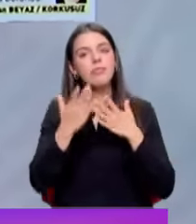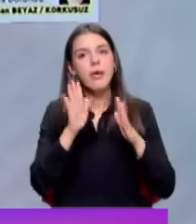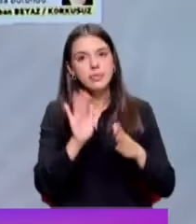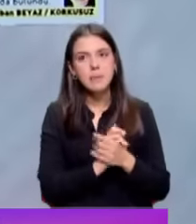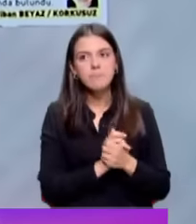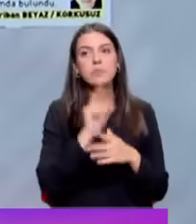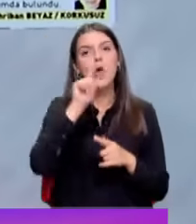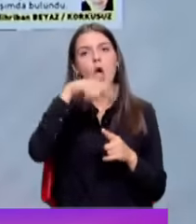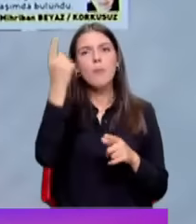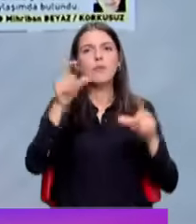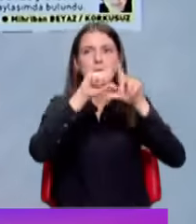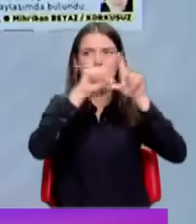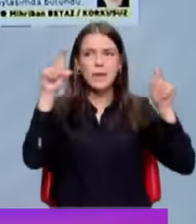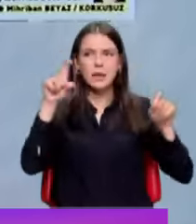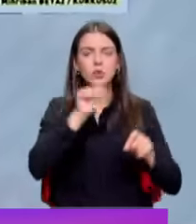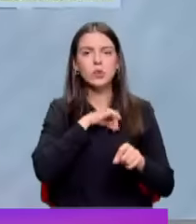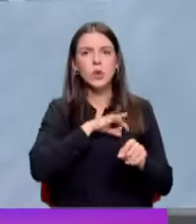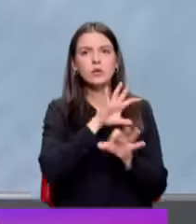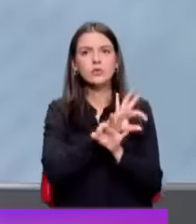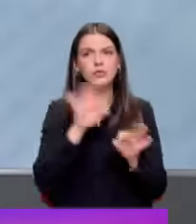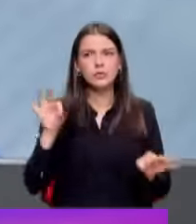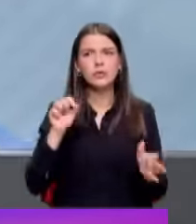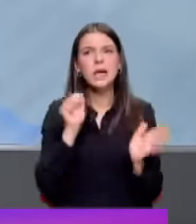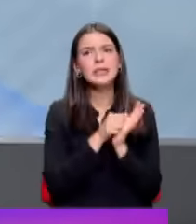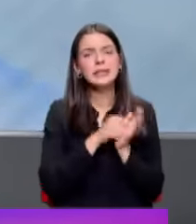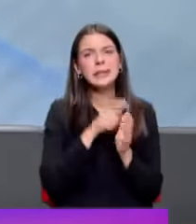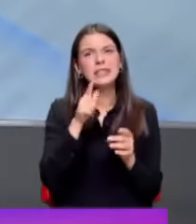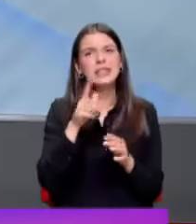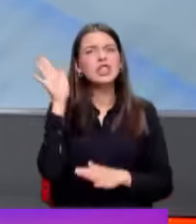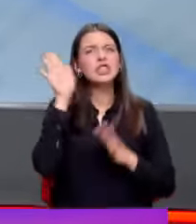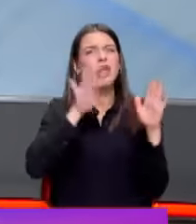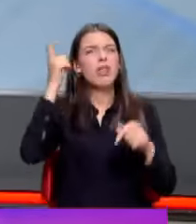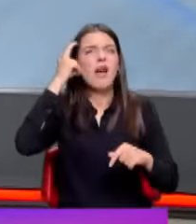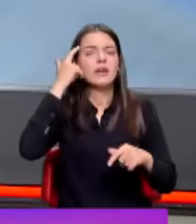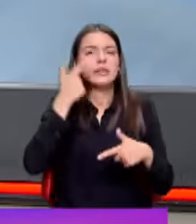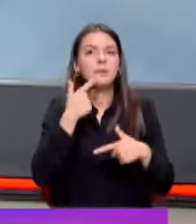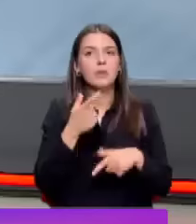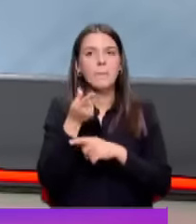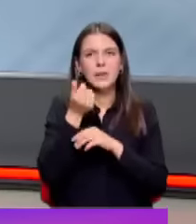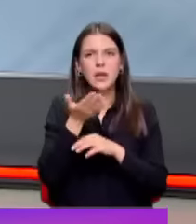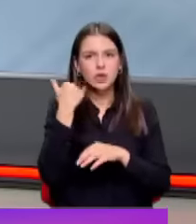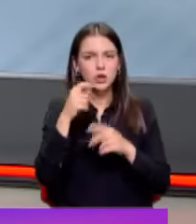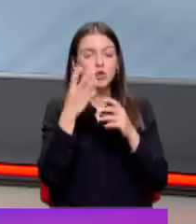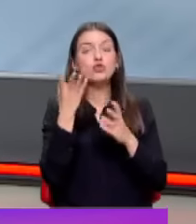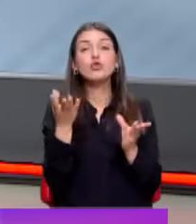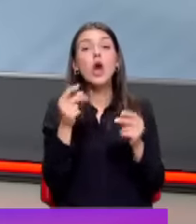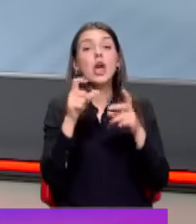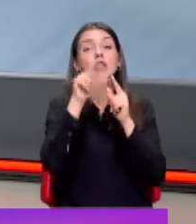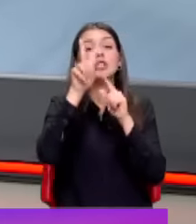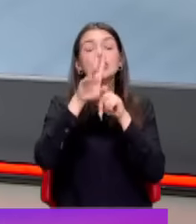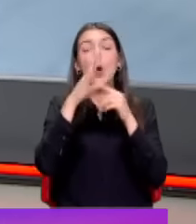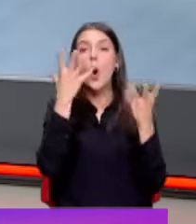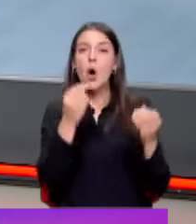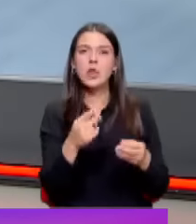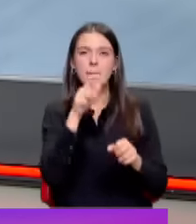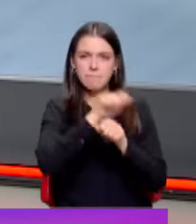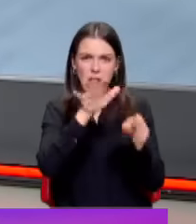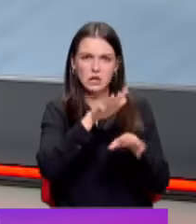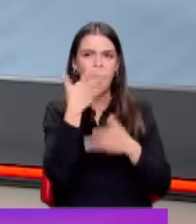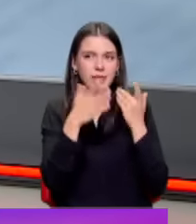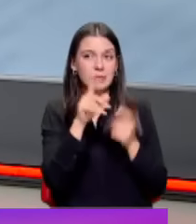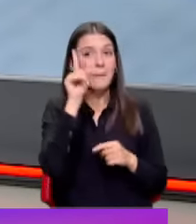diğer başlık Korkusuz Gazetesi şiddet kafası demiş. Az evvel bir dekanın çok şık olduğu paylaşımından